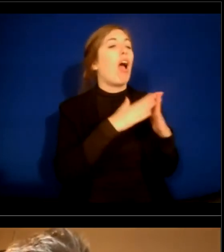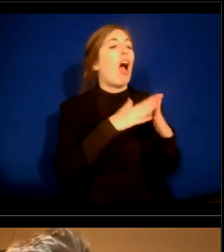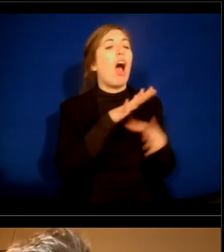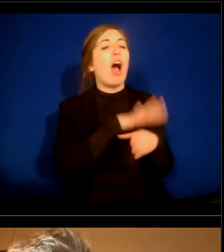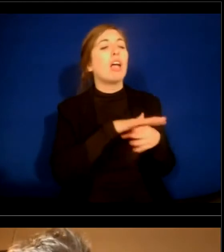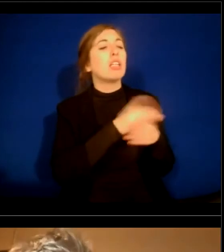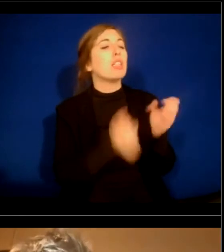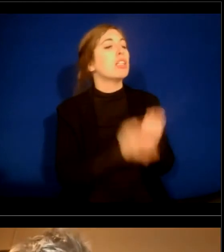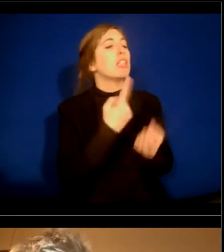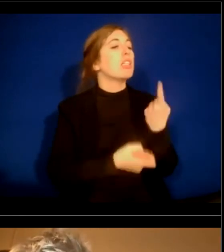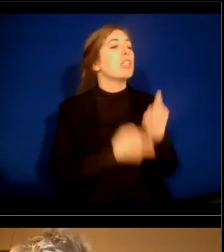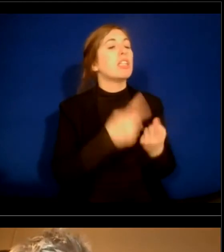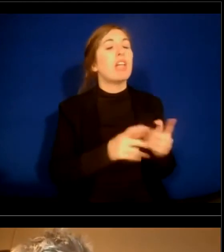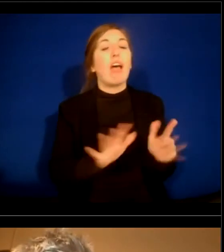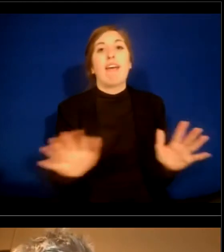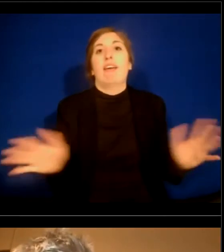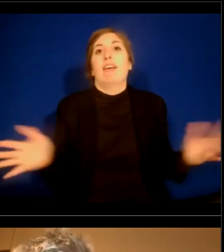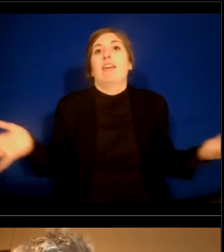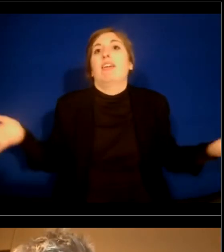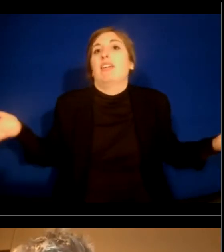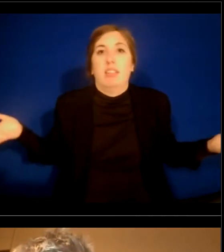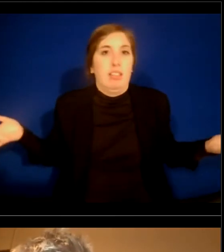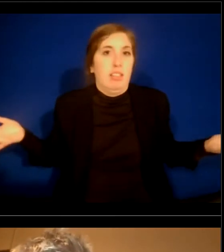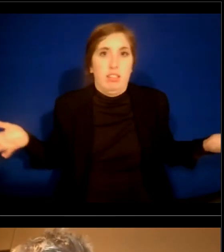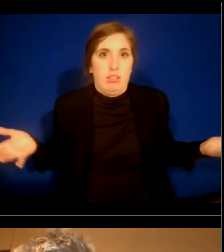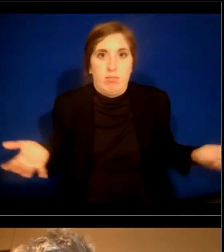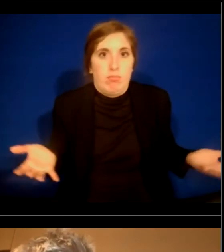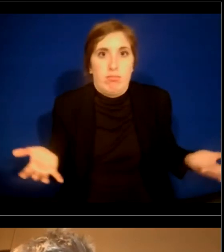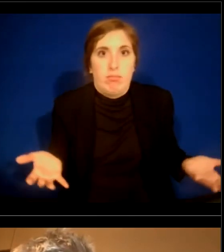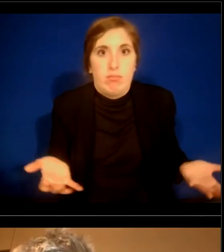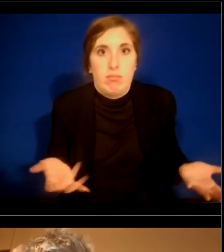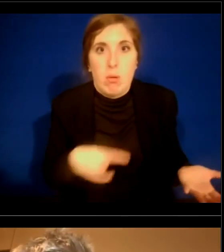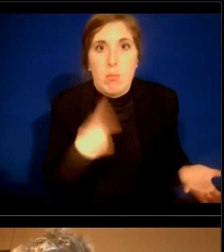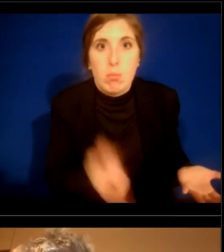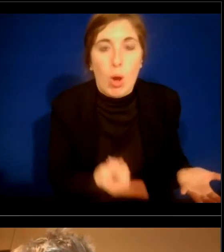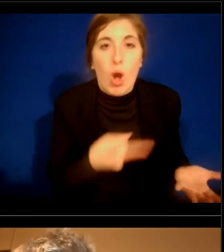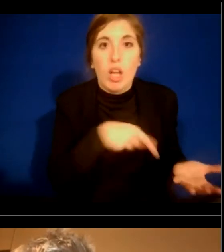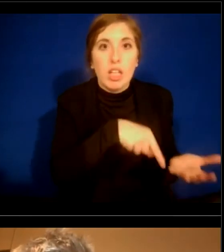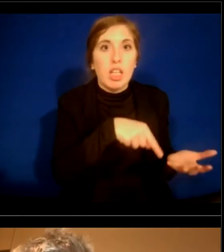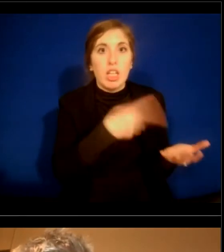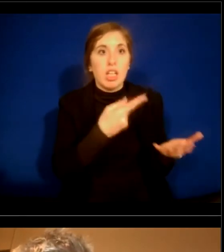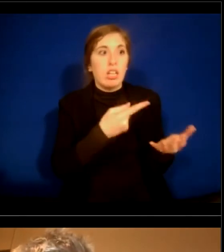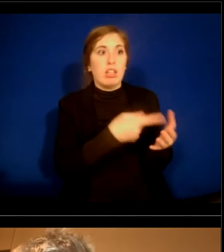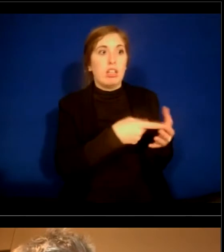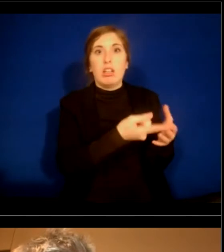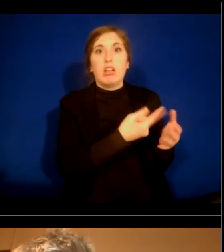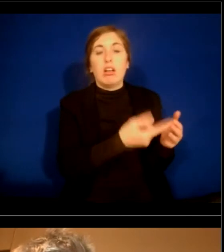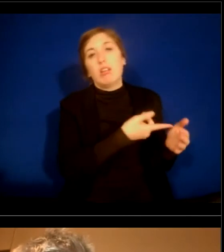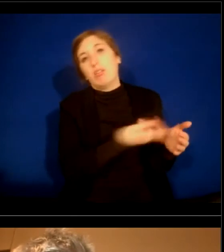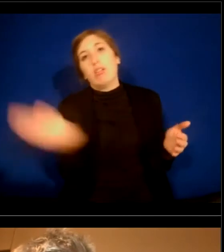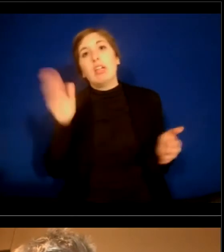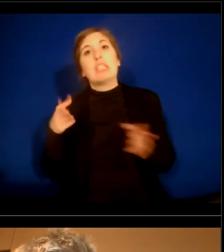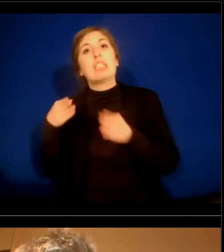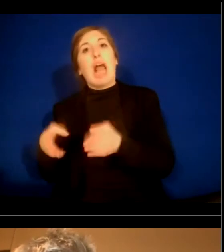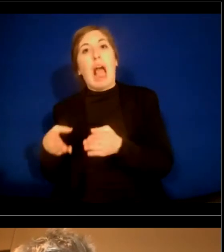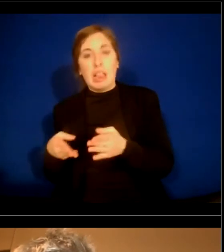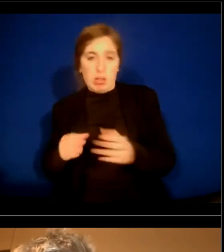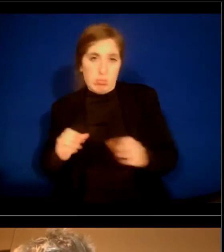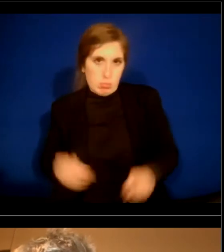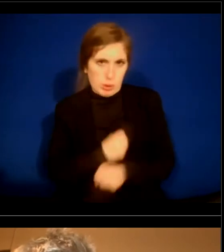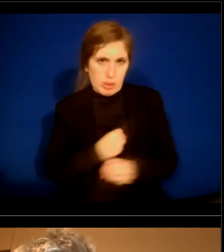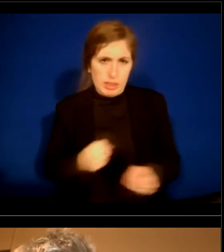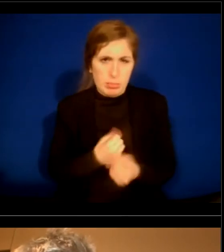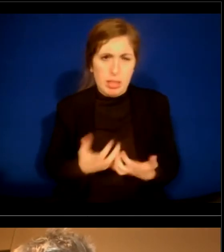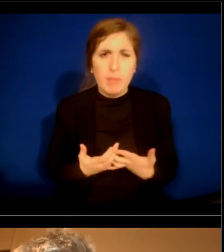ecco, non si può mettere in strada la famiglia dei profughi, però al momento non c'è una via d'uscita, non c'è una exit